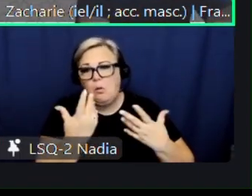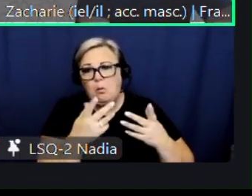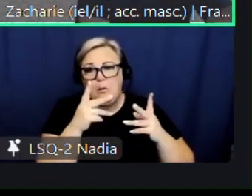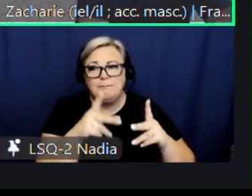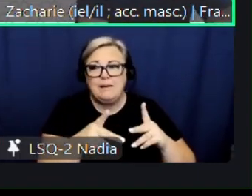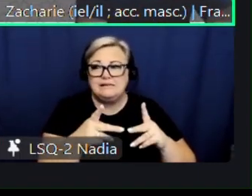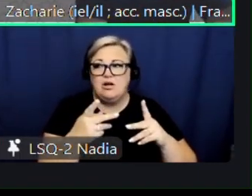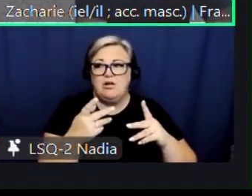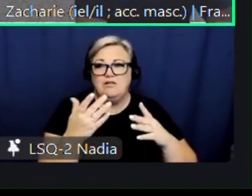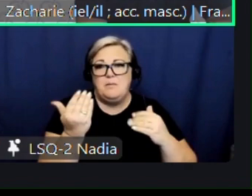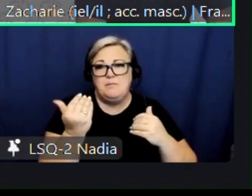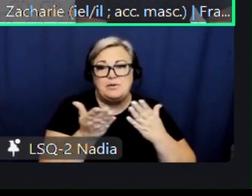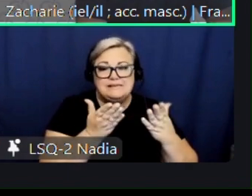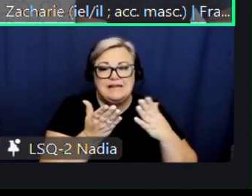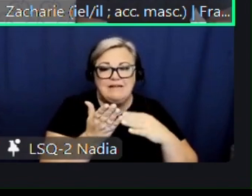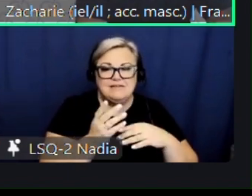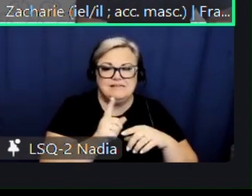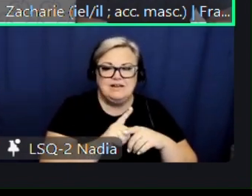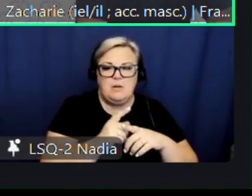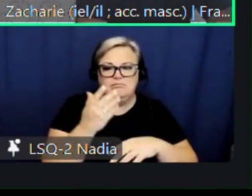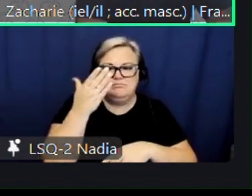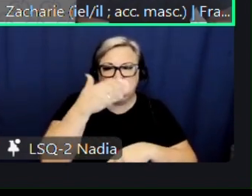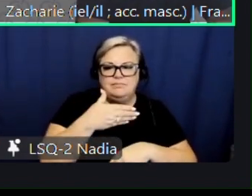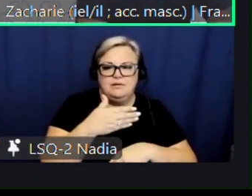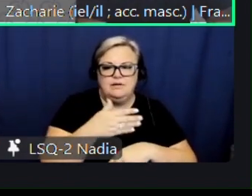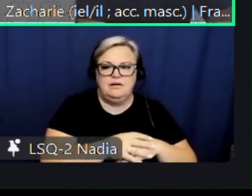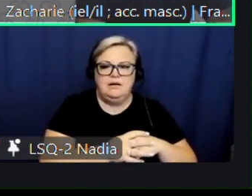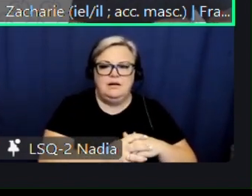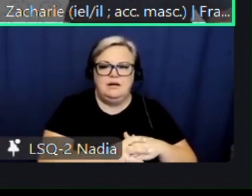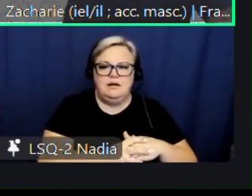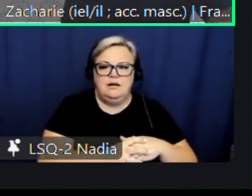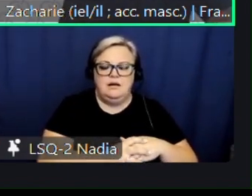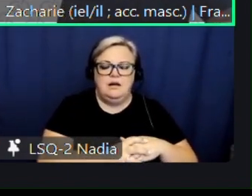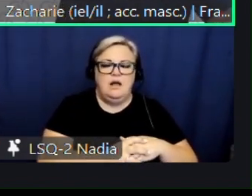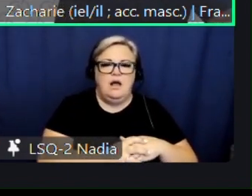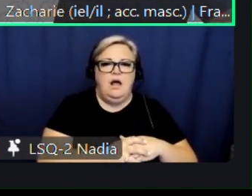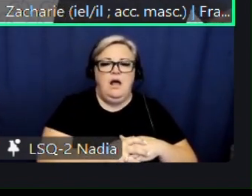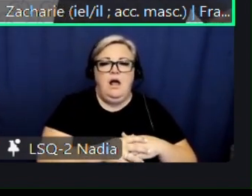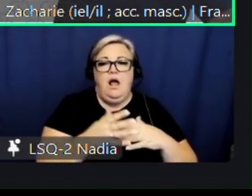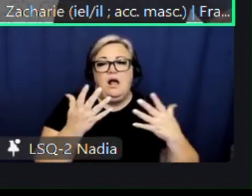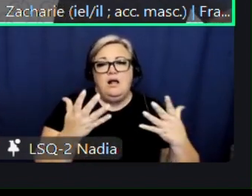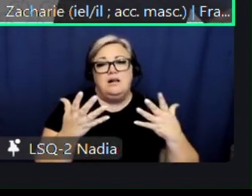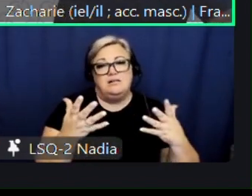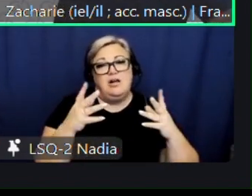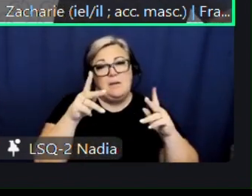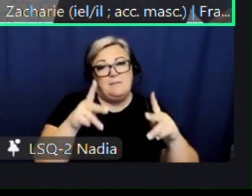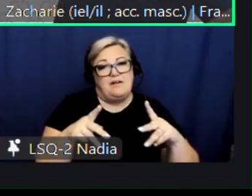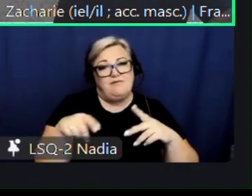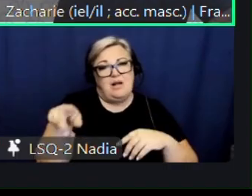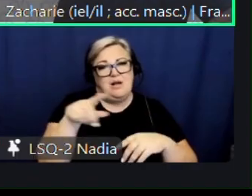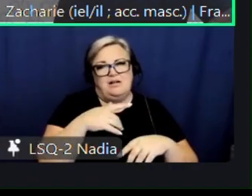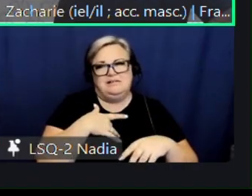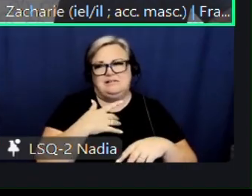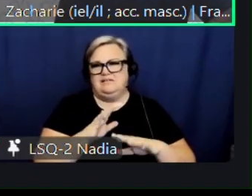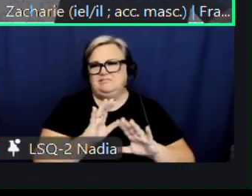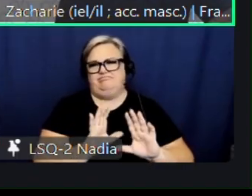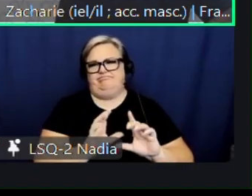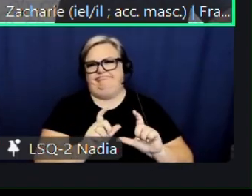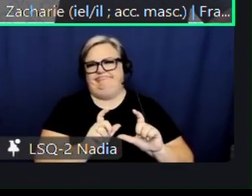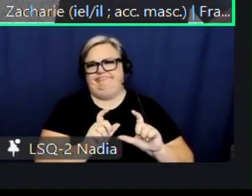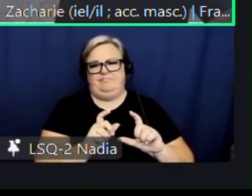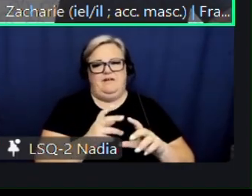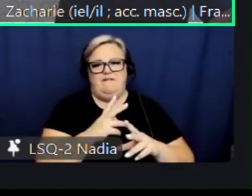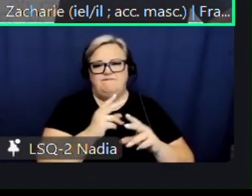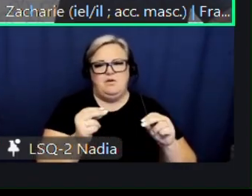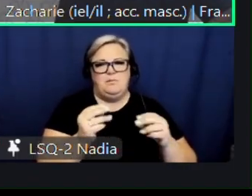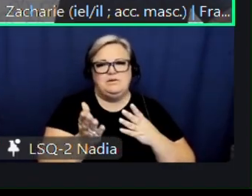des services. Et finalement, encore aujourd'hui, malheureusement, les prestataires peuvent parfois être réticents à offrir des services et